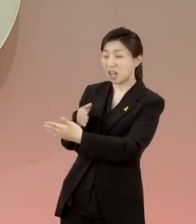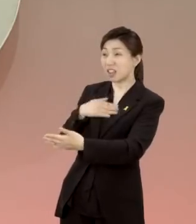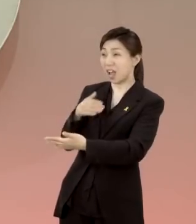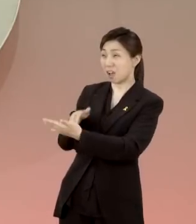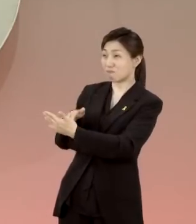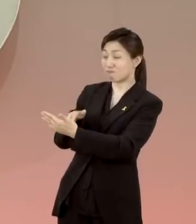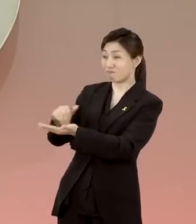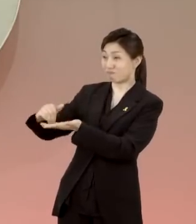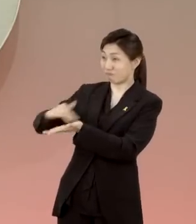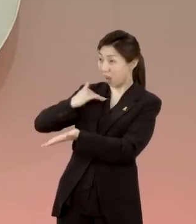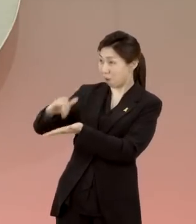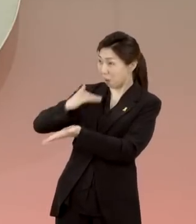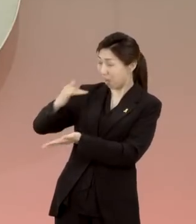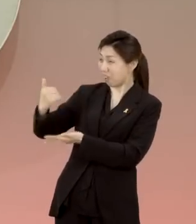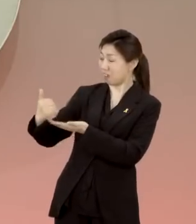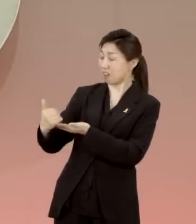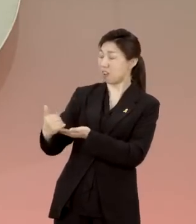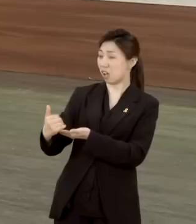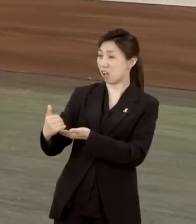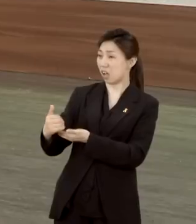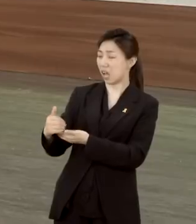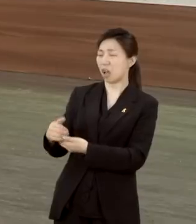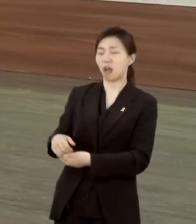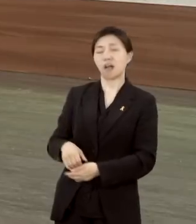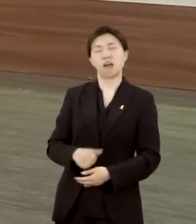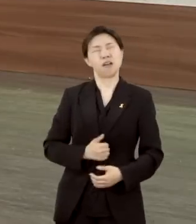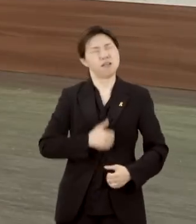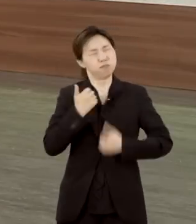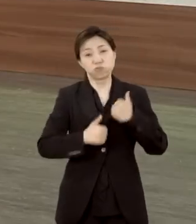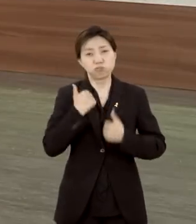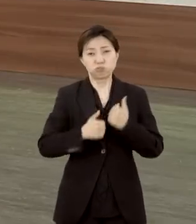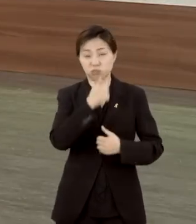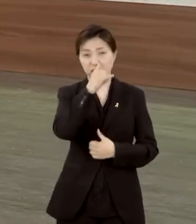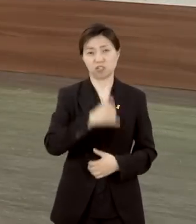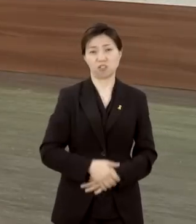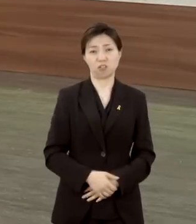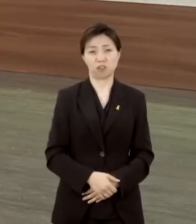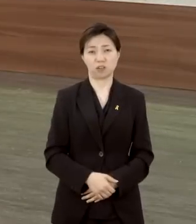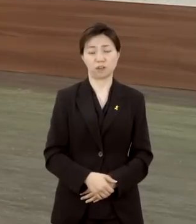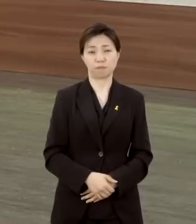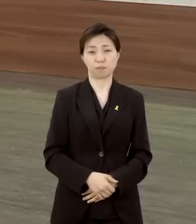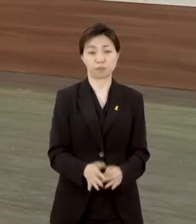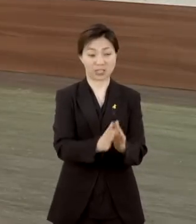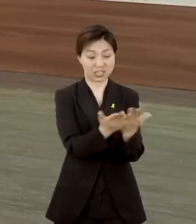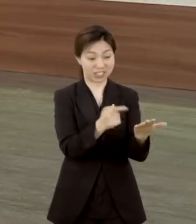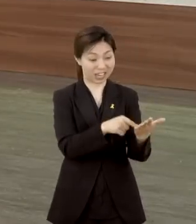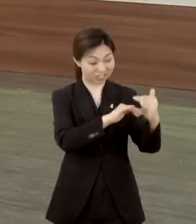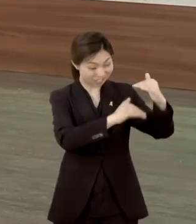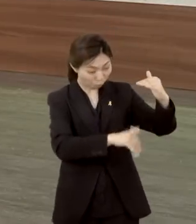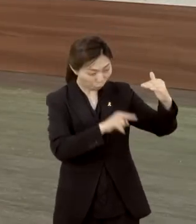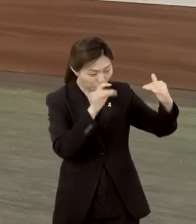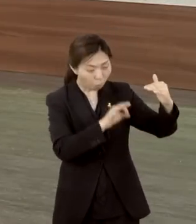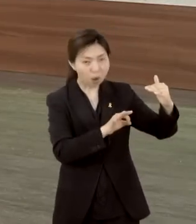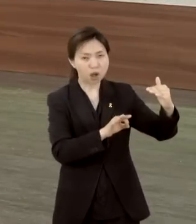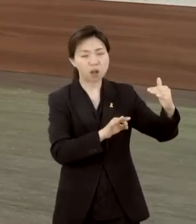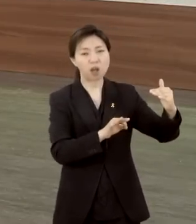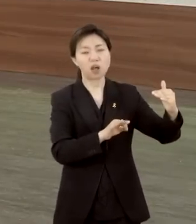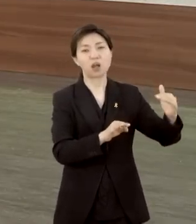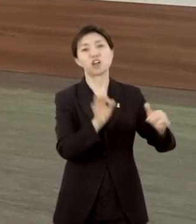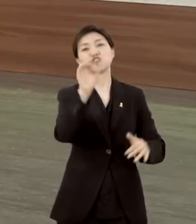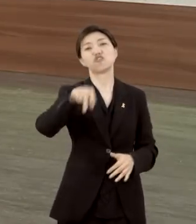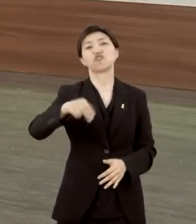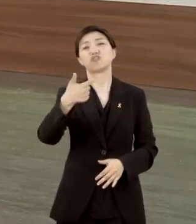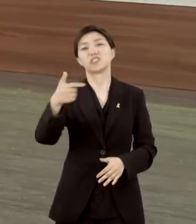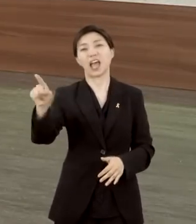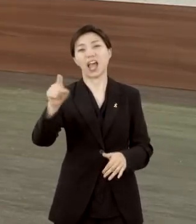있어 하고 뭐 화를 내시는 거예요 막 분노를 터트리는 거예요 그 책에서만 나온 내용을 보면 윤아 쌤께서